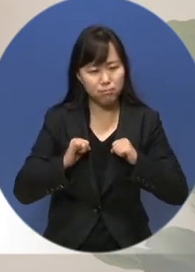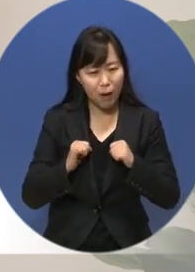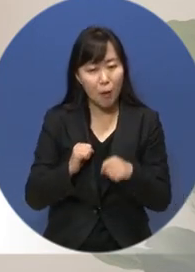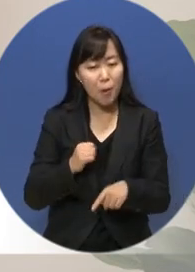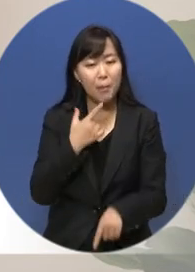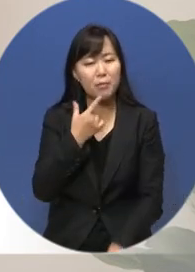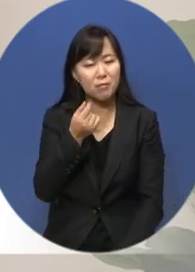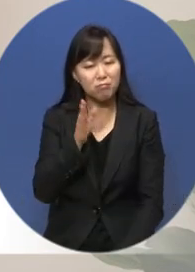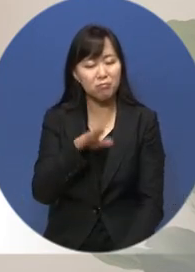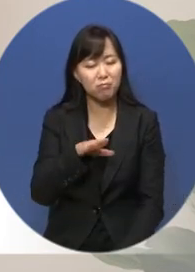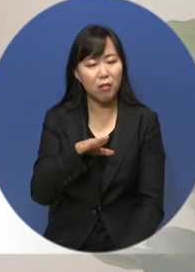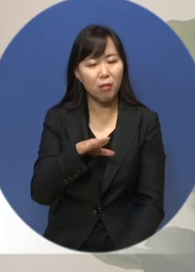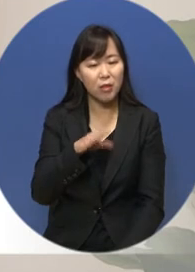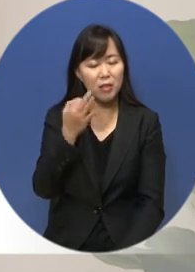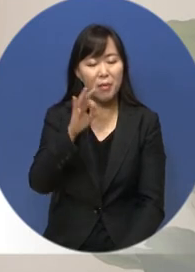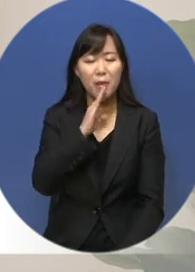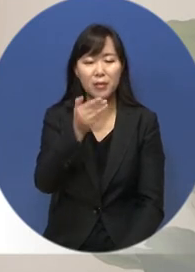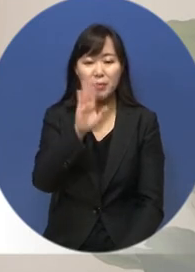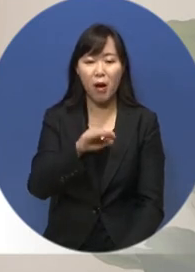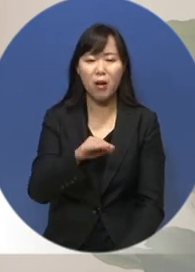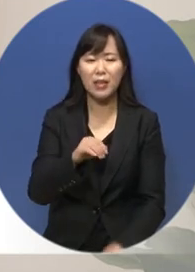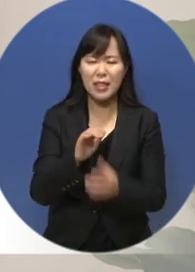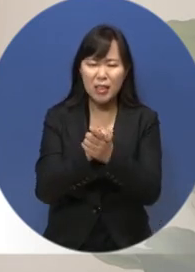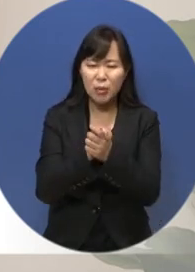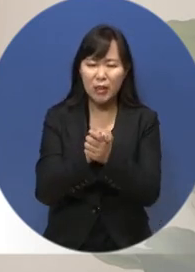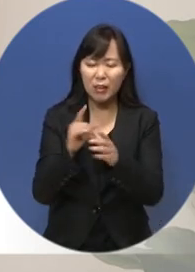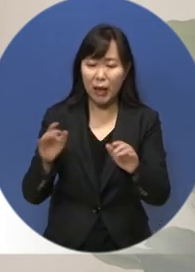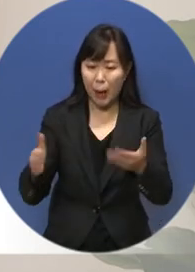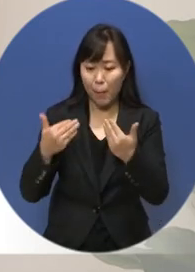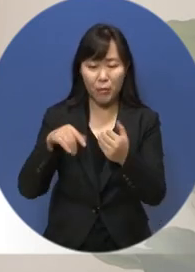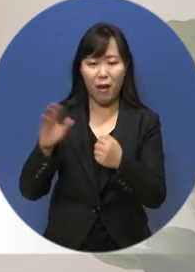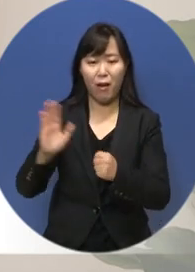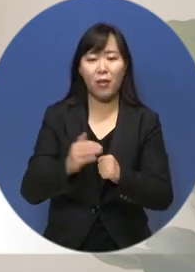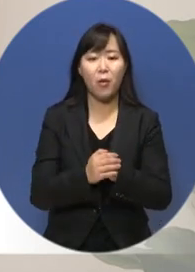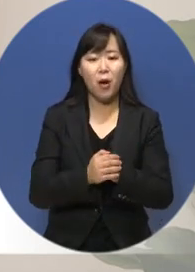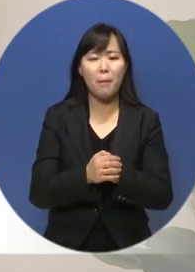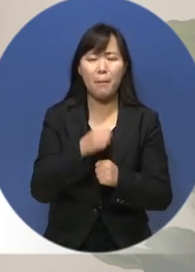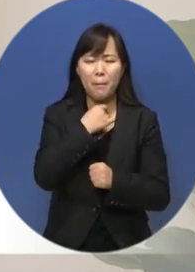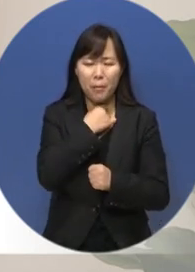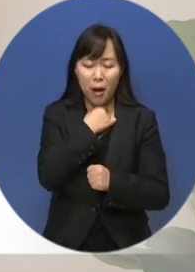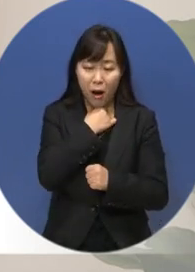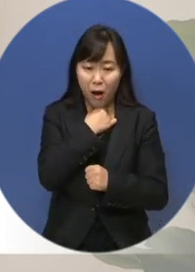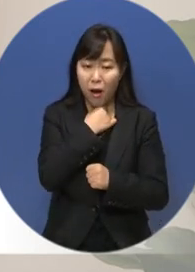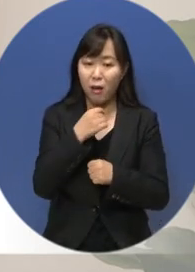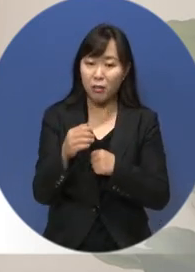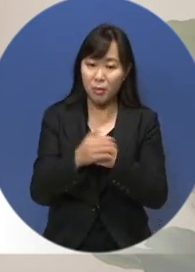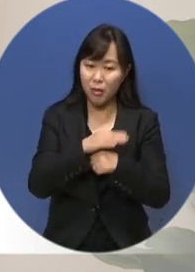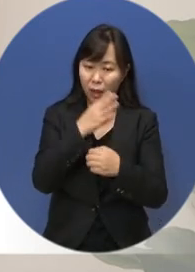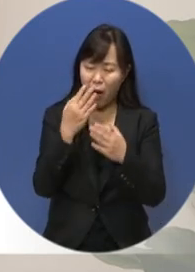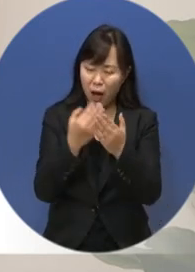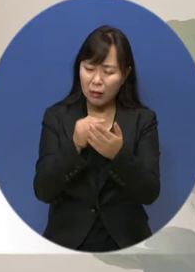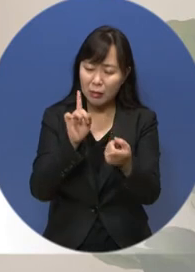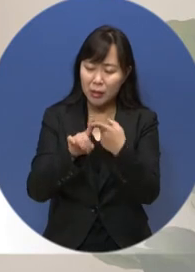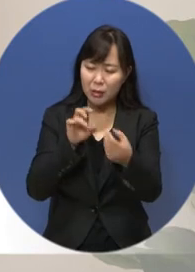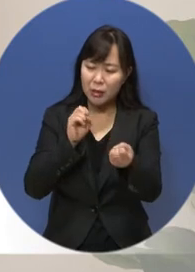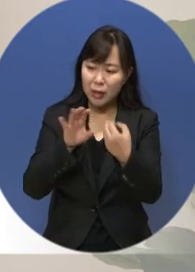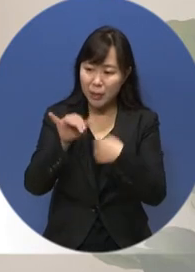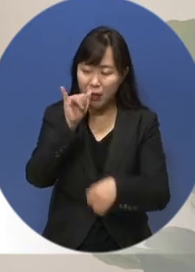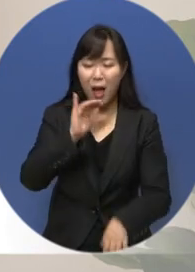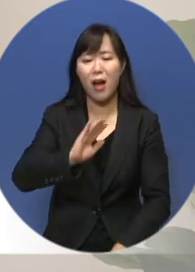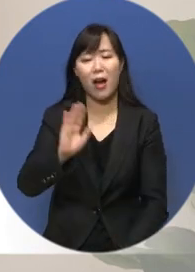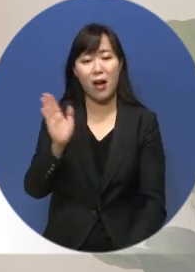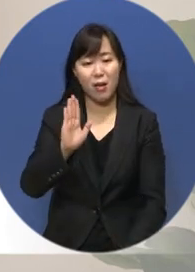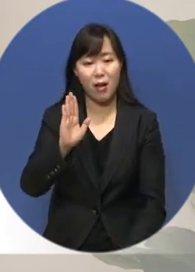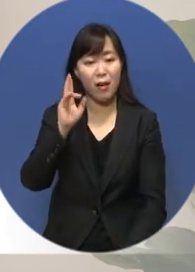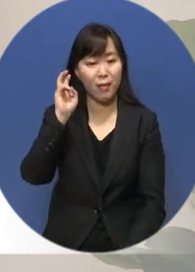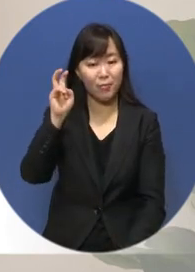합니다만 엄밀한 의미에서 기도는 그리 얕은 의미가 아닙니다. 물론 바라고 원한다고 해서 다 그 응답이 있는 것은